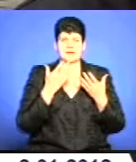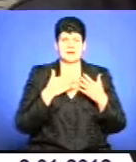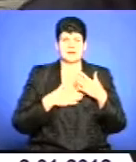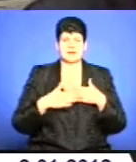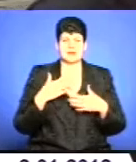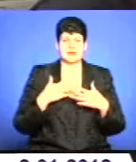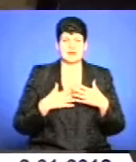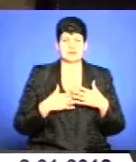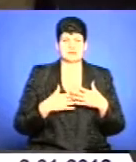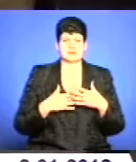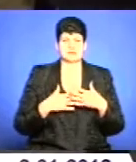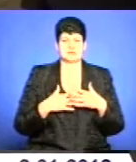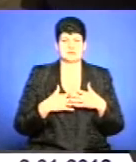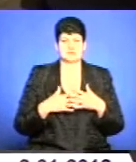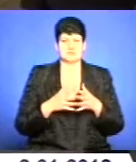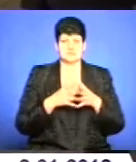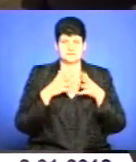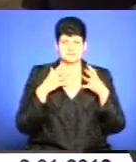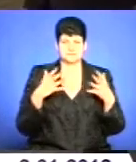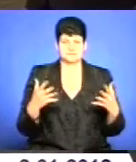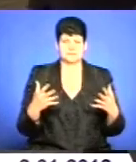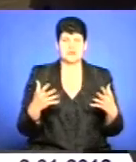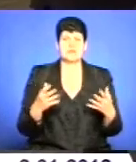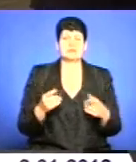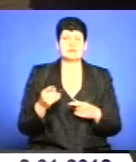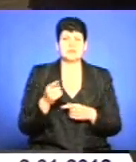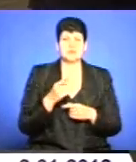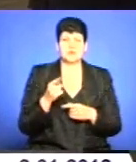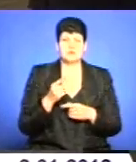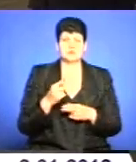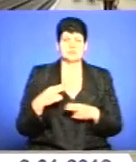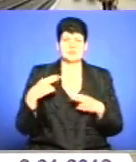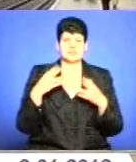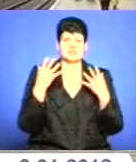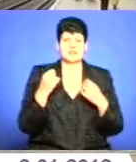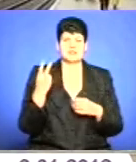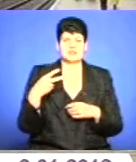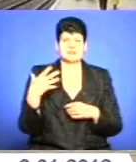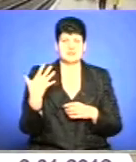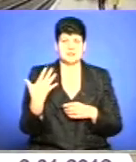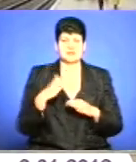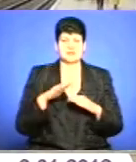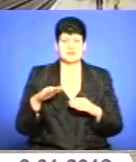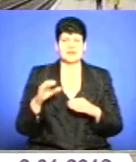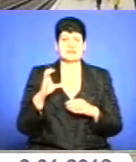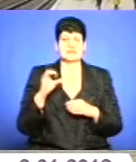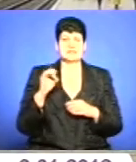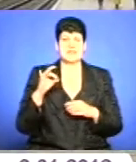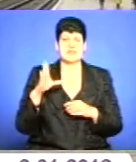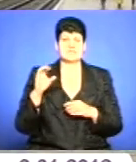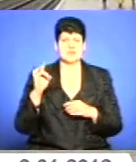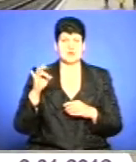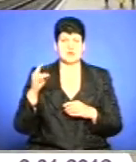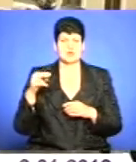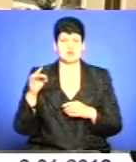серцях меж. Напередодні різдвяних свят на Тернопільщину завітають ще 25 дітей із Сєвєродонецька та понад 100 із